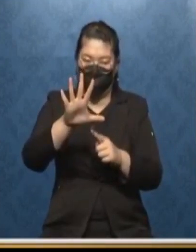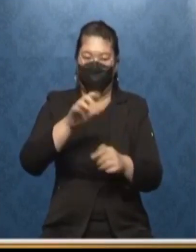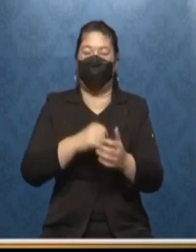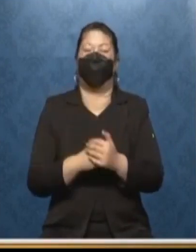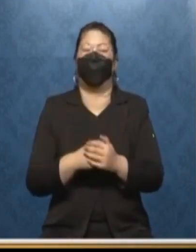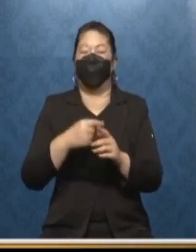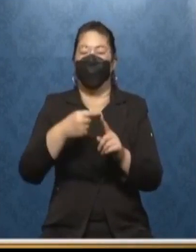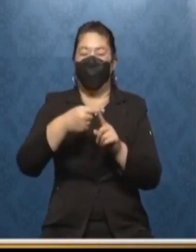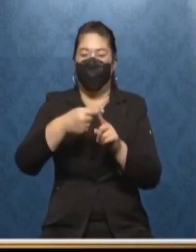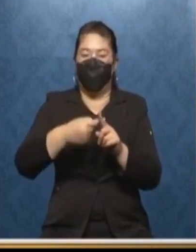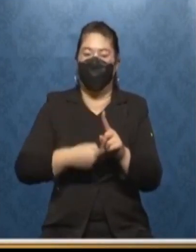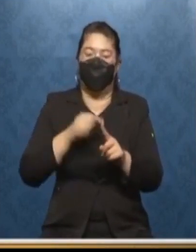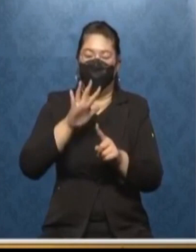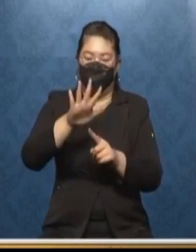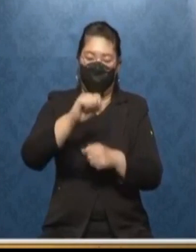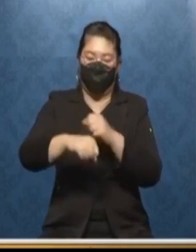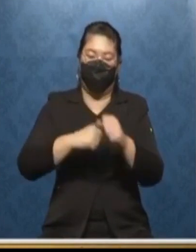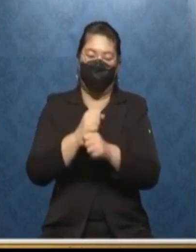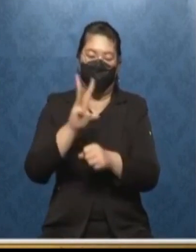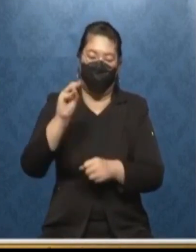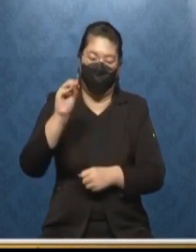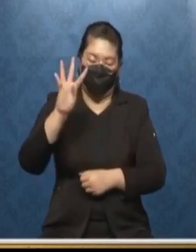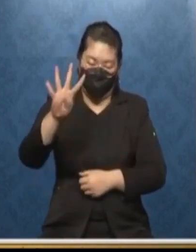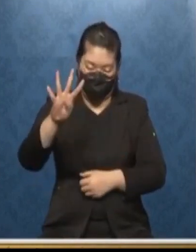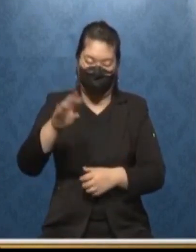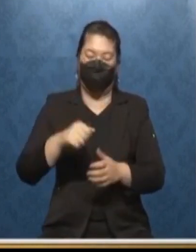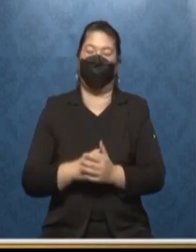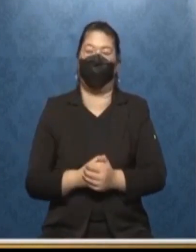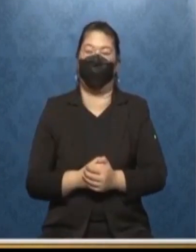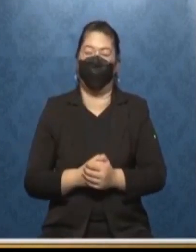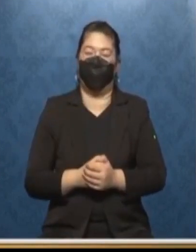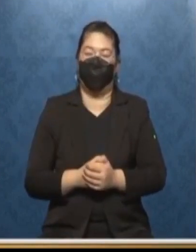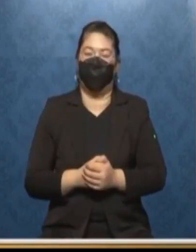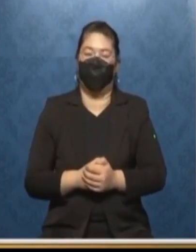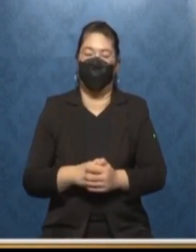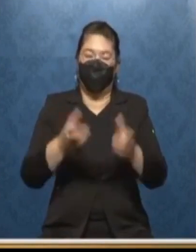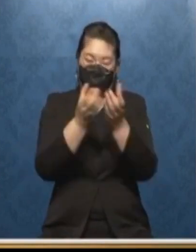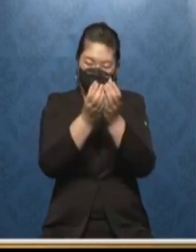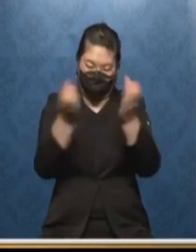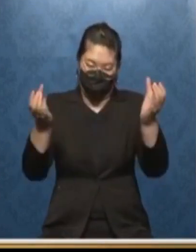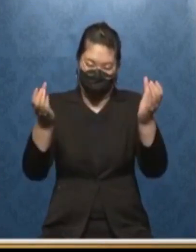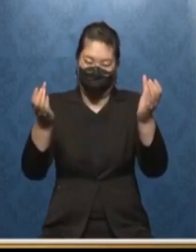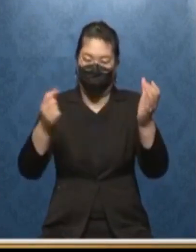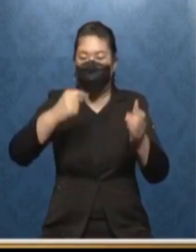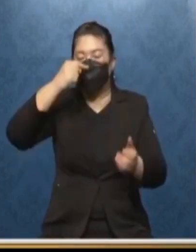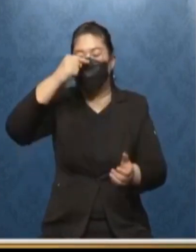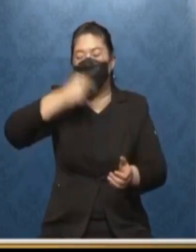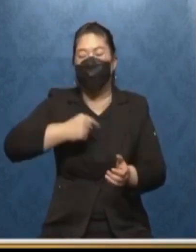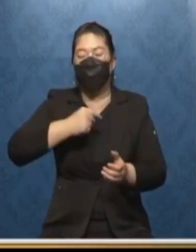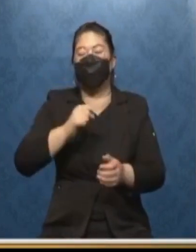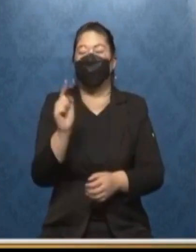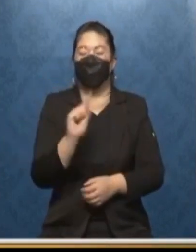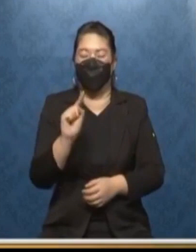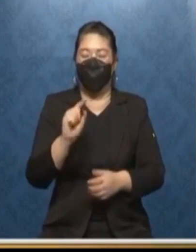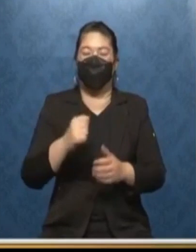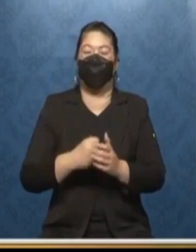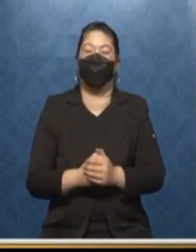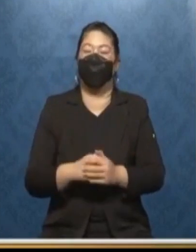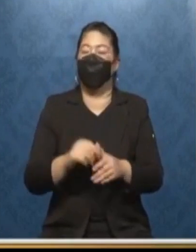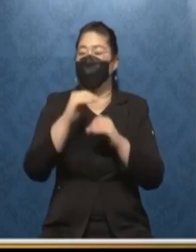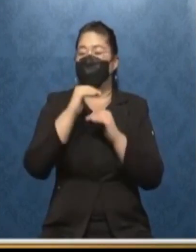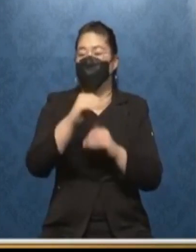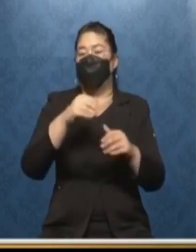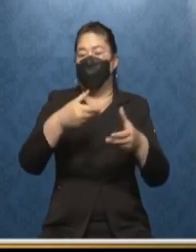เกี่ยวกับการแพทย์และสาธารณสุขการวิจัยและพัฒนาวัคซีนภายในประเทศ 2. เพื่อช่วยเห